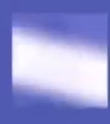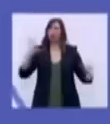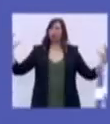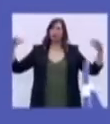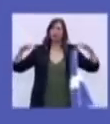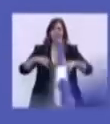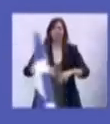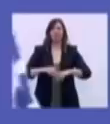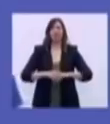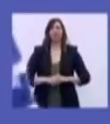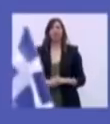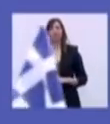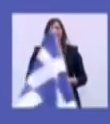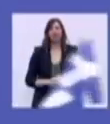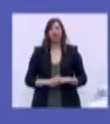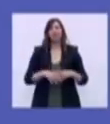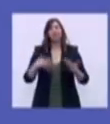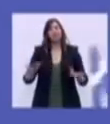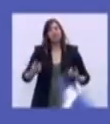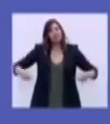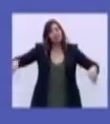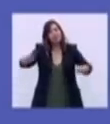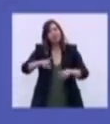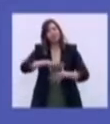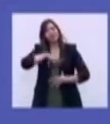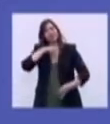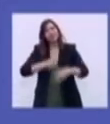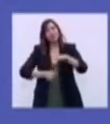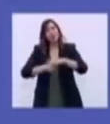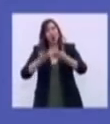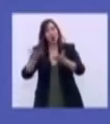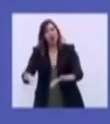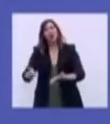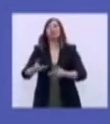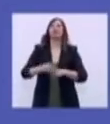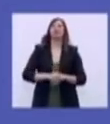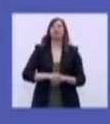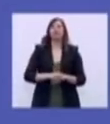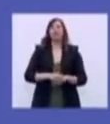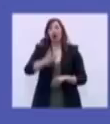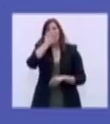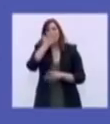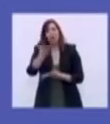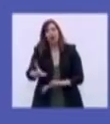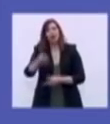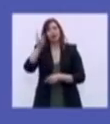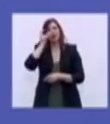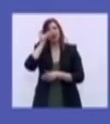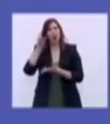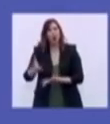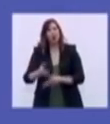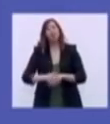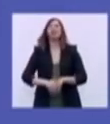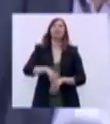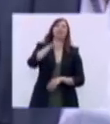μια μικρή μείωση της ψαλίδας φυσιολογική εν ώψη εκλογών. Δηλαδή, ξέρω εγώ, στην Πάλτιμα στο Σκάι το 9 ήταν, ξέρω εγώ, πριν